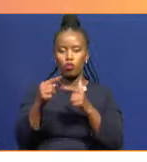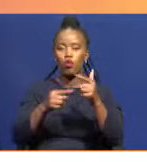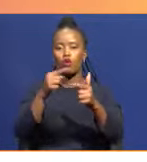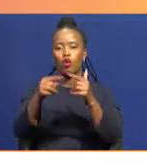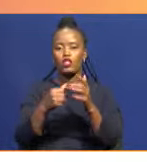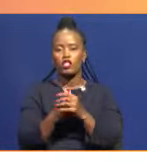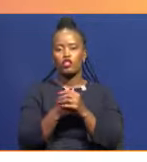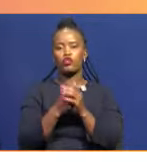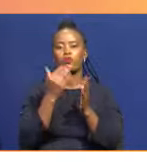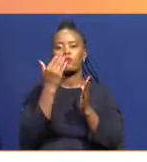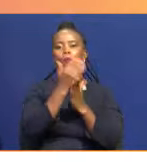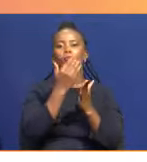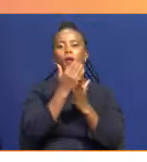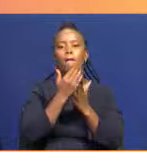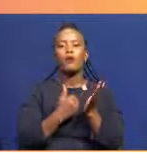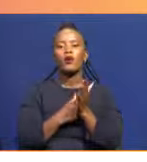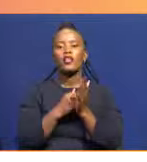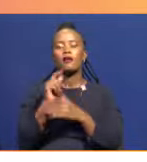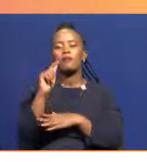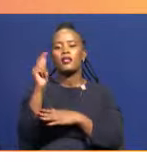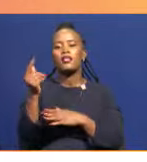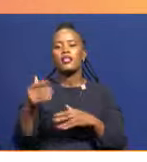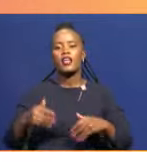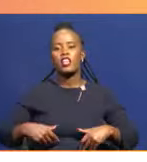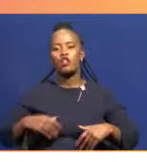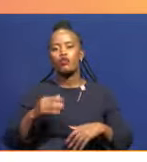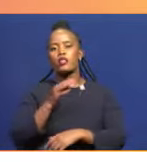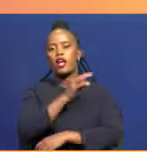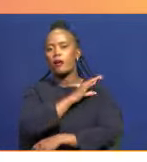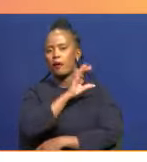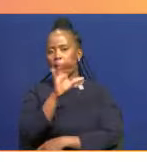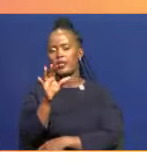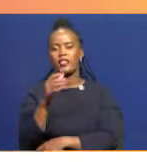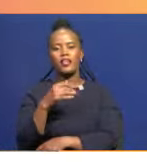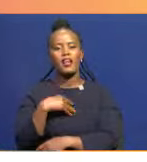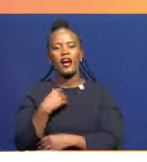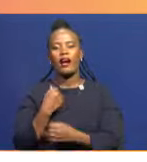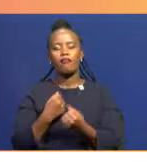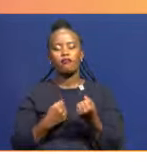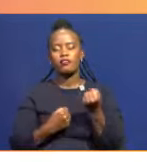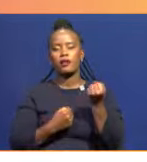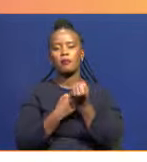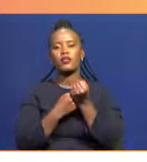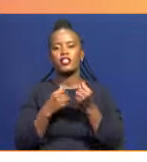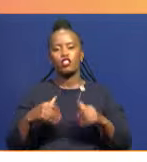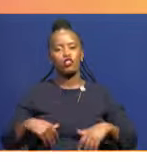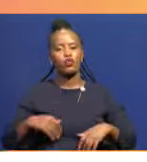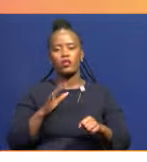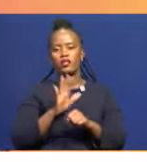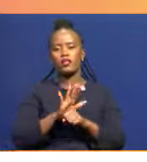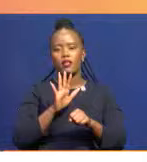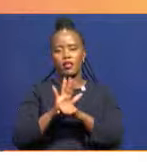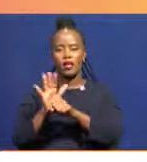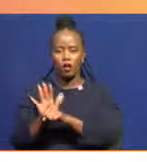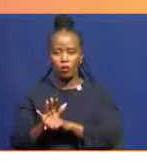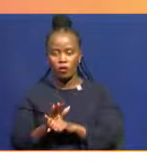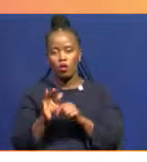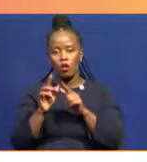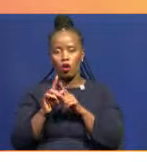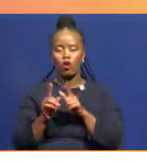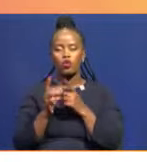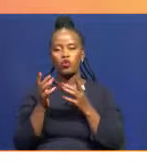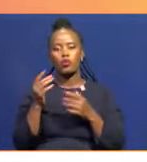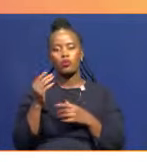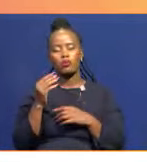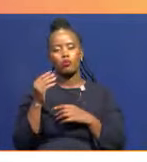program ya Kenya Youth Empowerment Program imekuja kusaidia vijana kama hao. Hawajaenda formal training lakini wako na ule ujuzi.